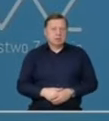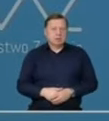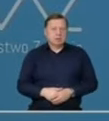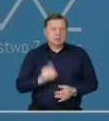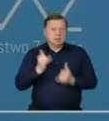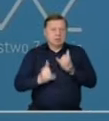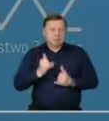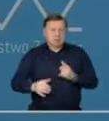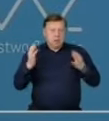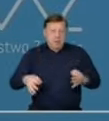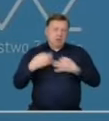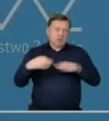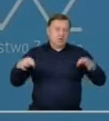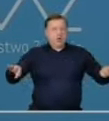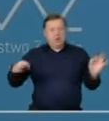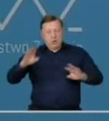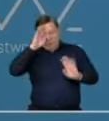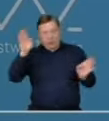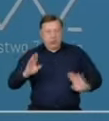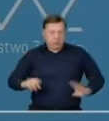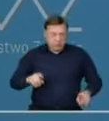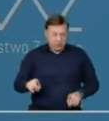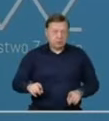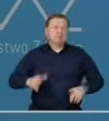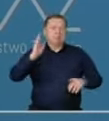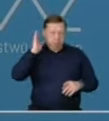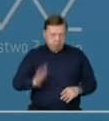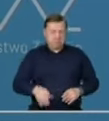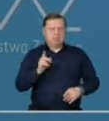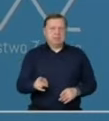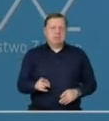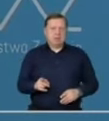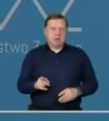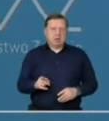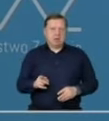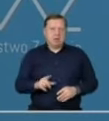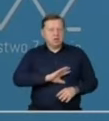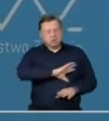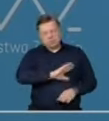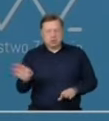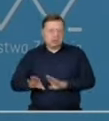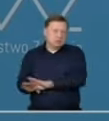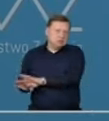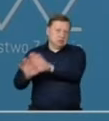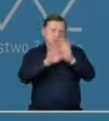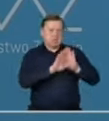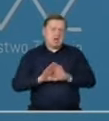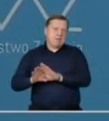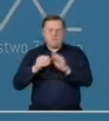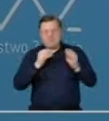zbytnio sobie poluzujemy, to niestety będziemy musieli zamykać się bardziej niż to